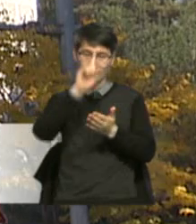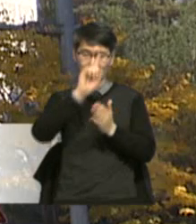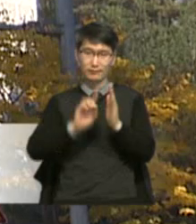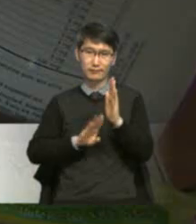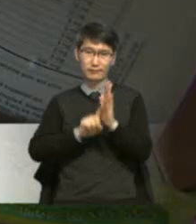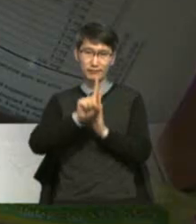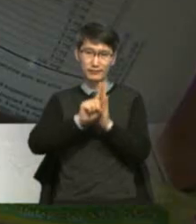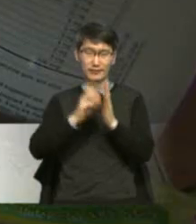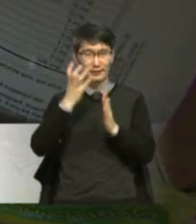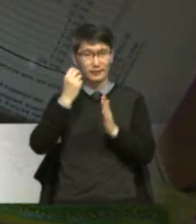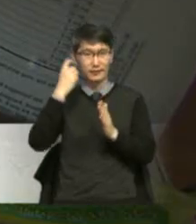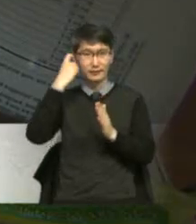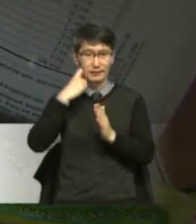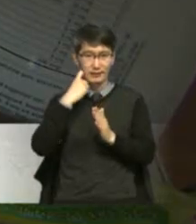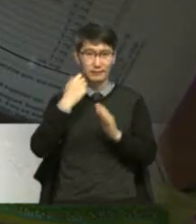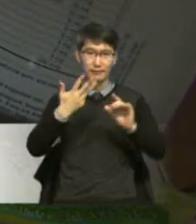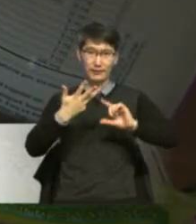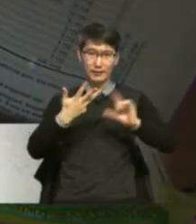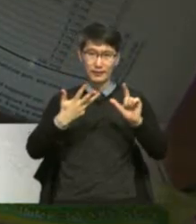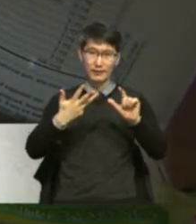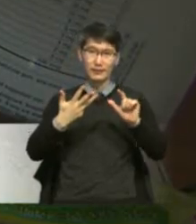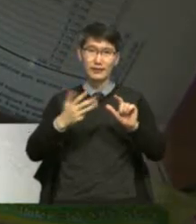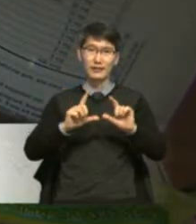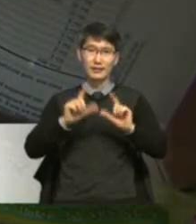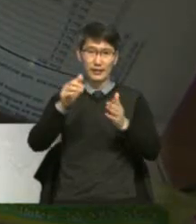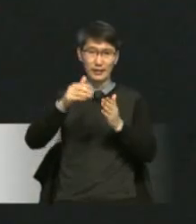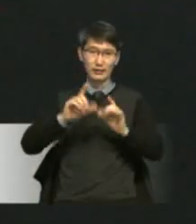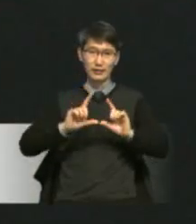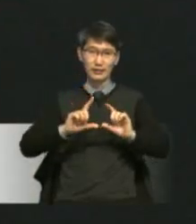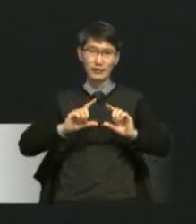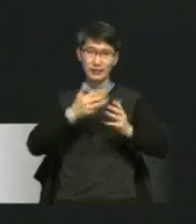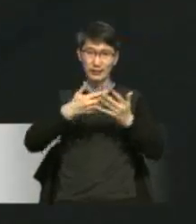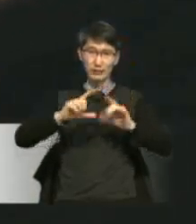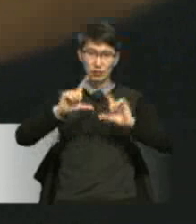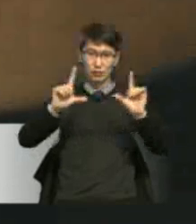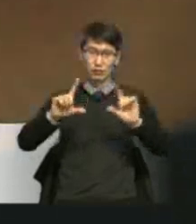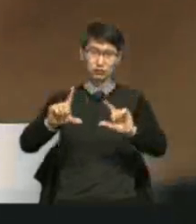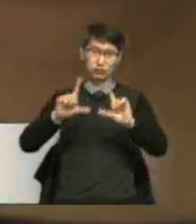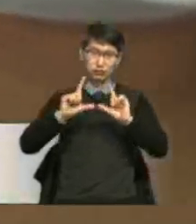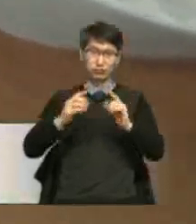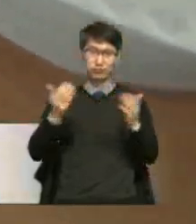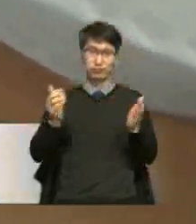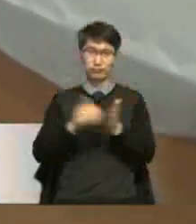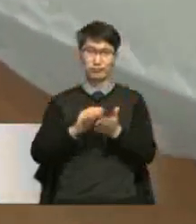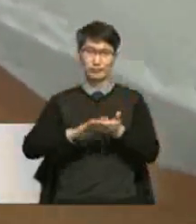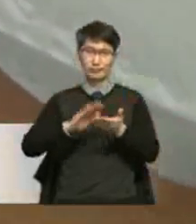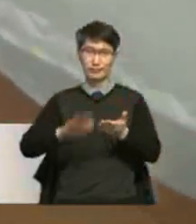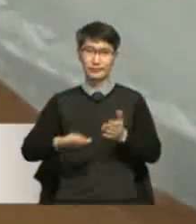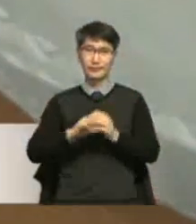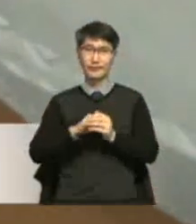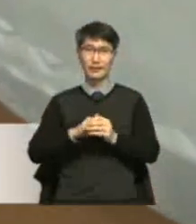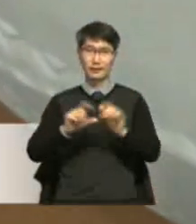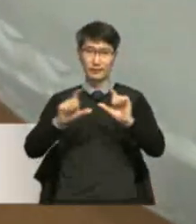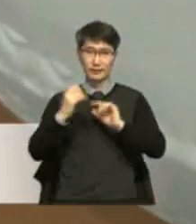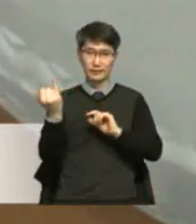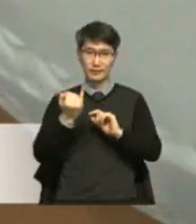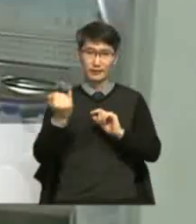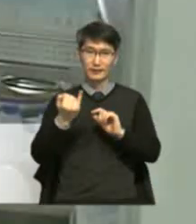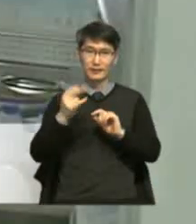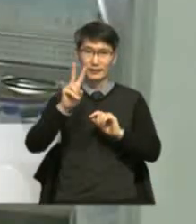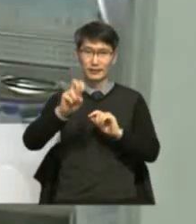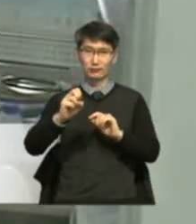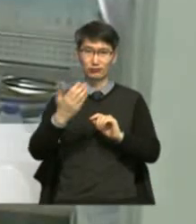등의 이상증세를 느껴 지난 8일 강동구 보건소 의 방문해 9일 확진 판정을 받았습니다 확진 판정을 받은 여성은